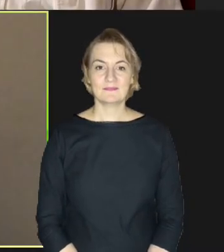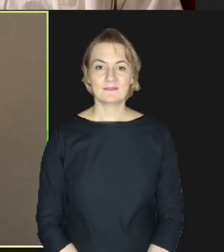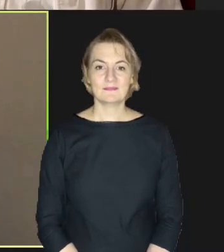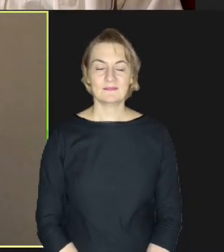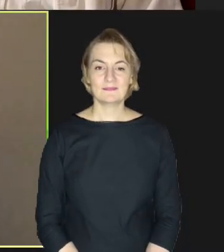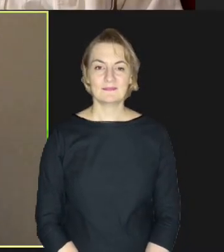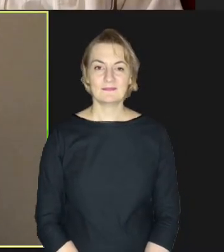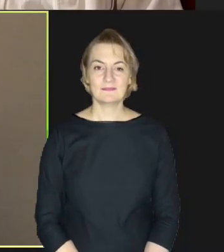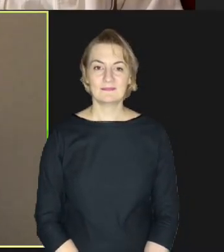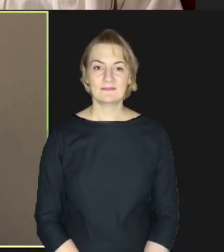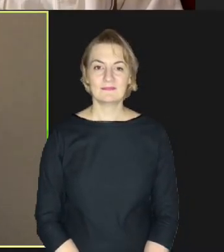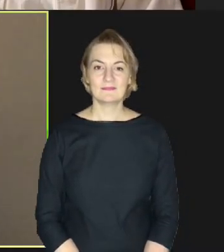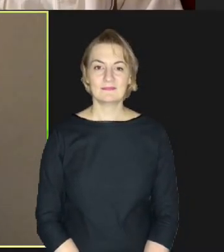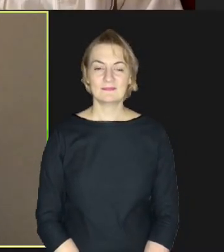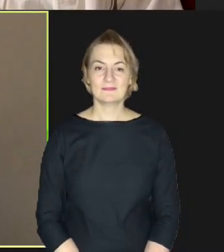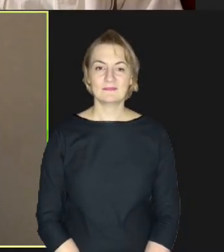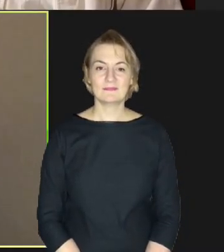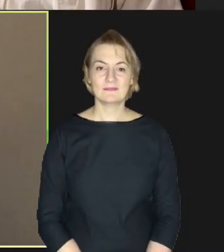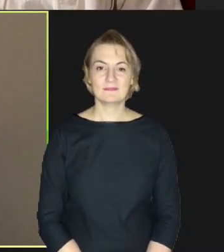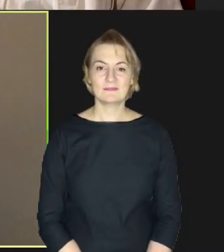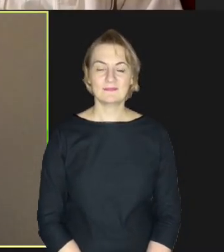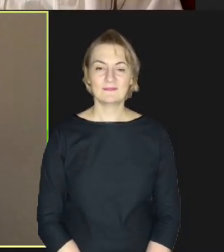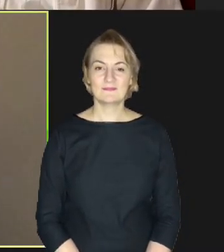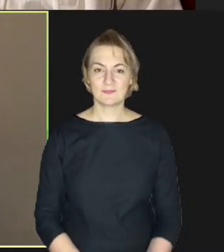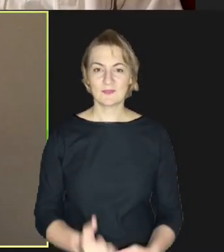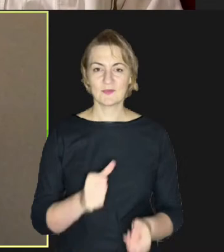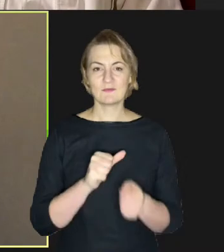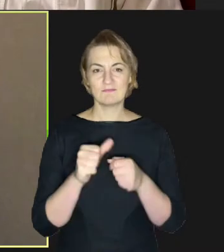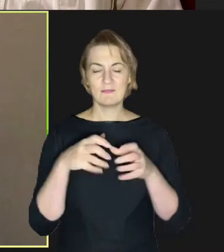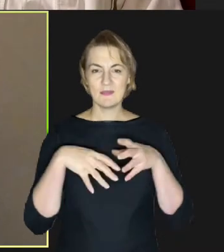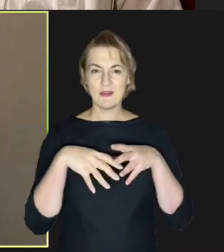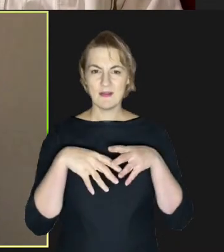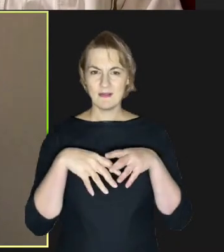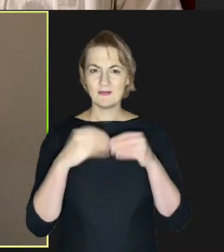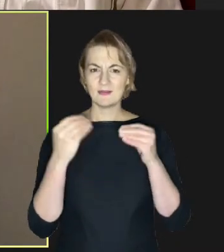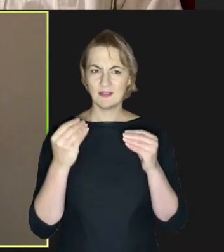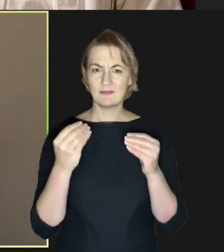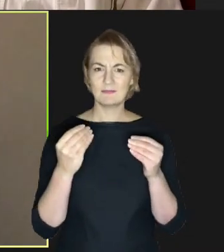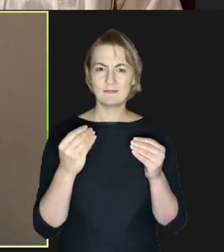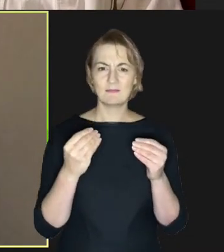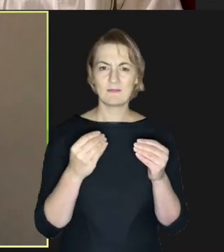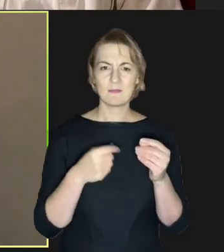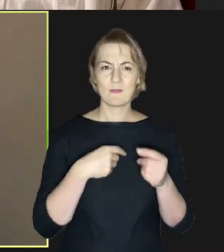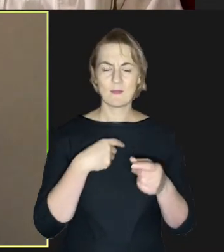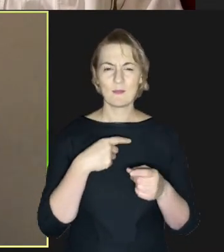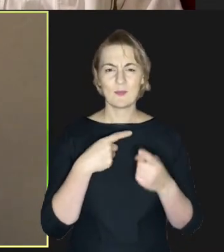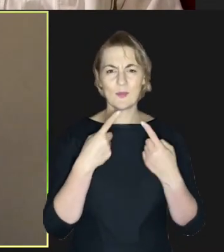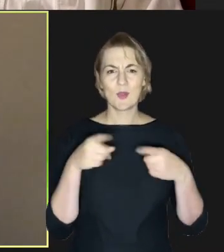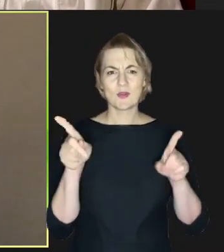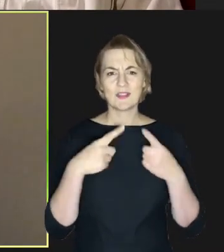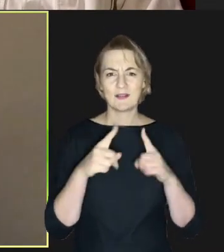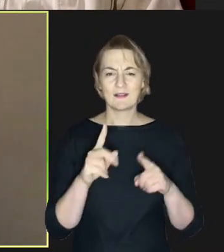To zresztą jest wstęp do jakiejś piosenki Kaszmarskiego.